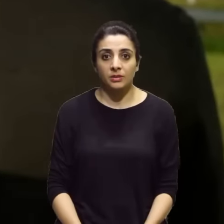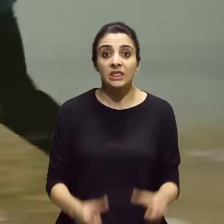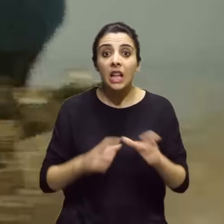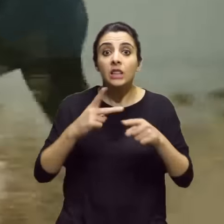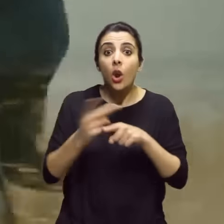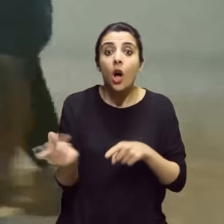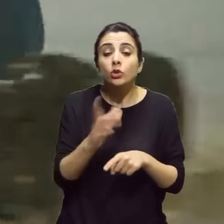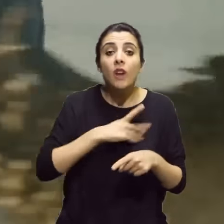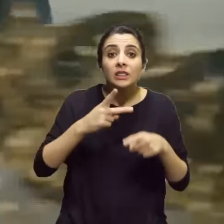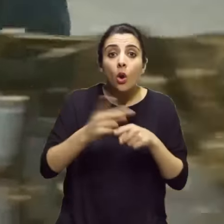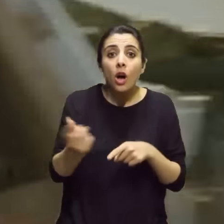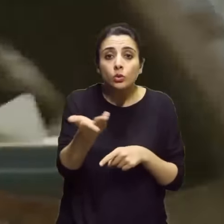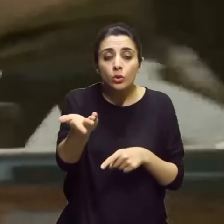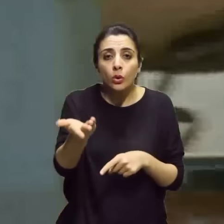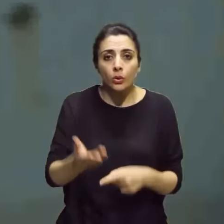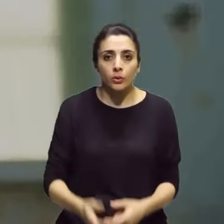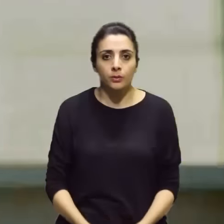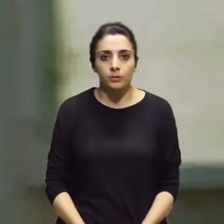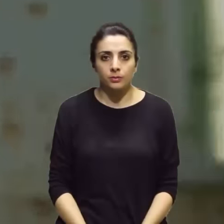Sinan, Zeyno kaçıyor! Zeyno kaçıyor!